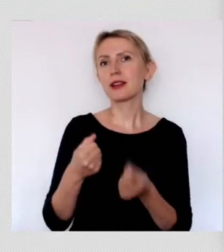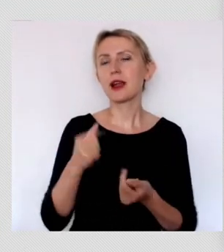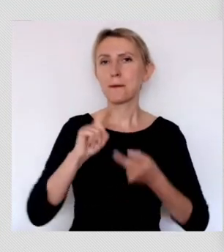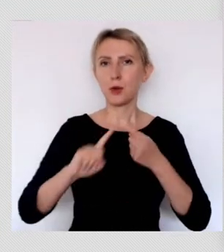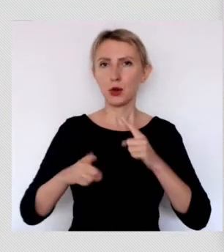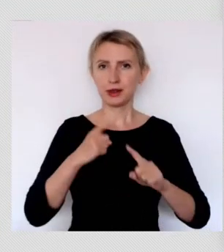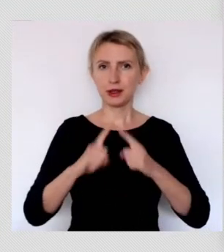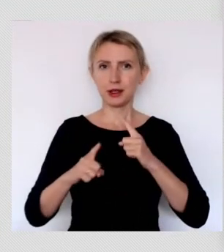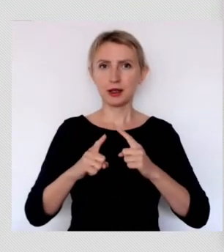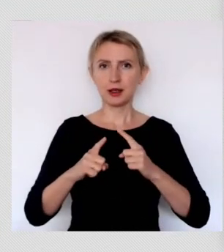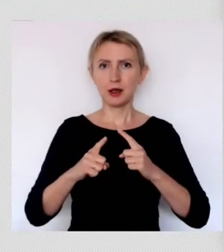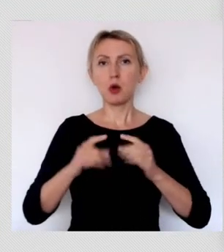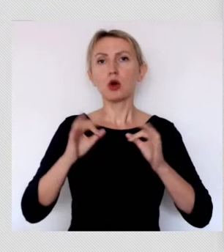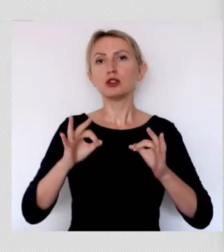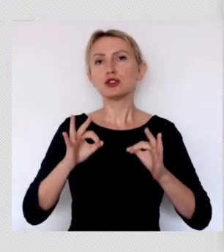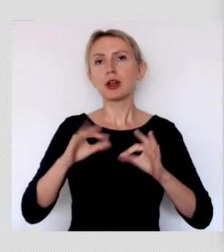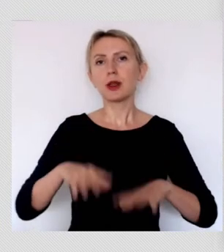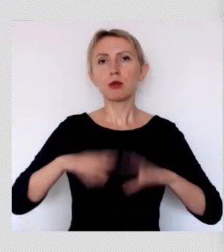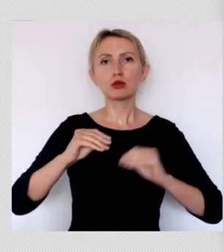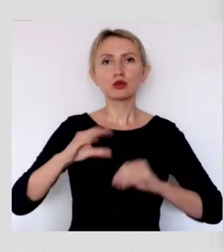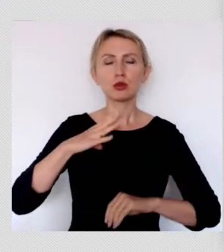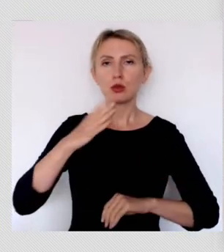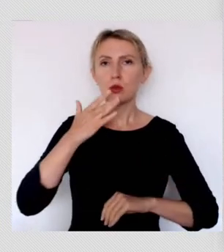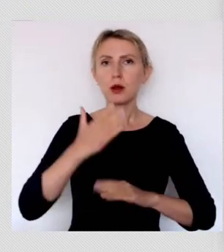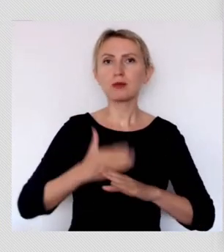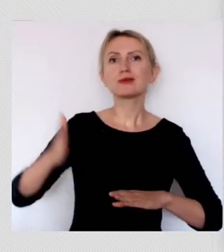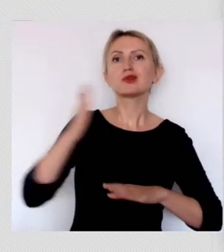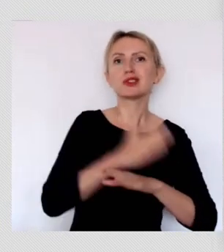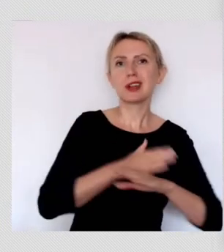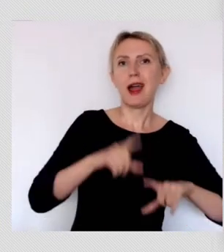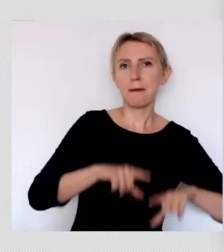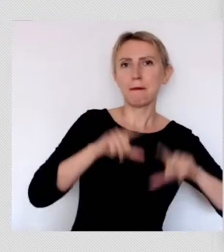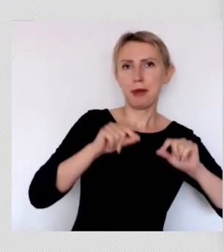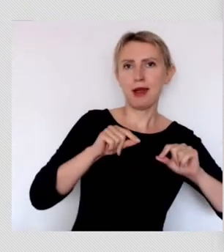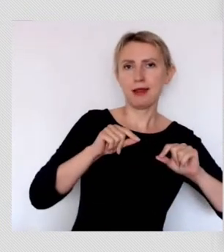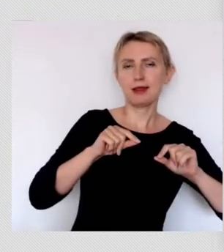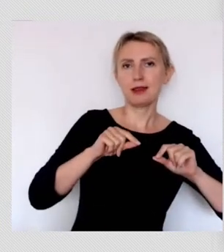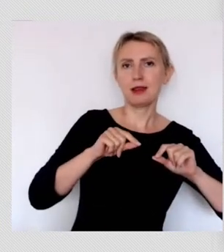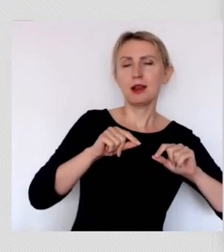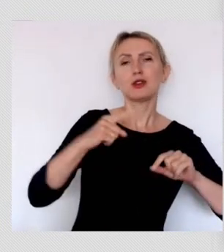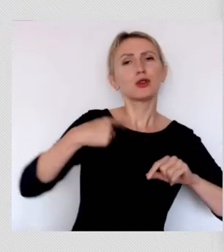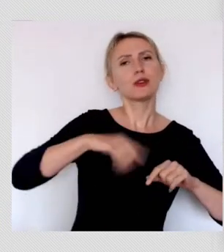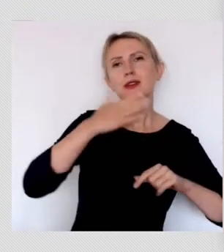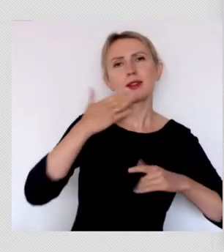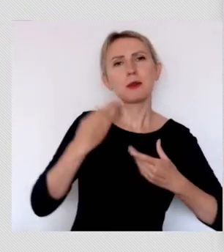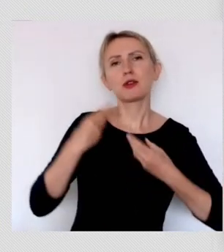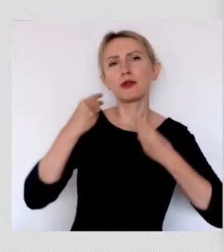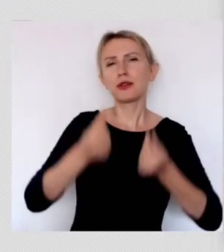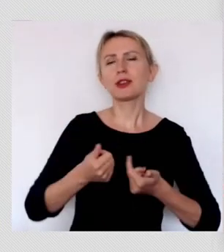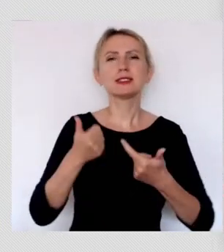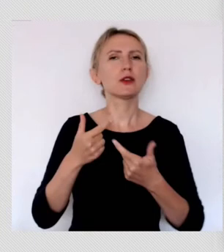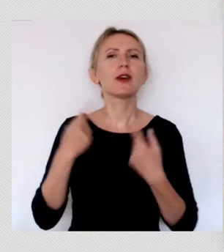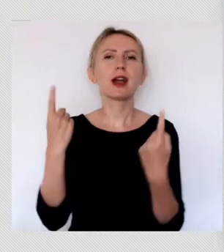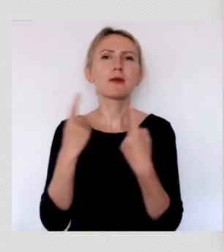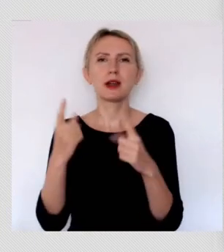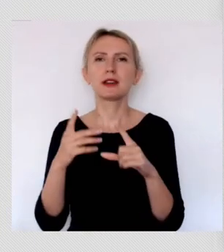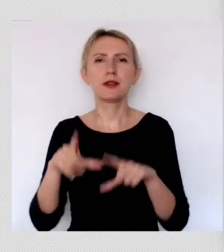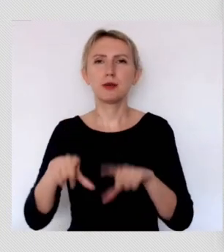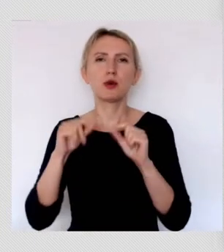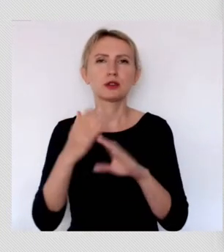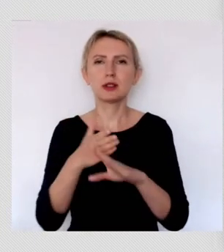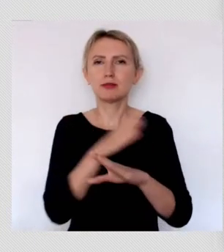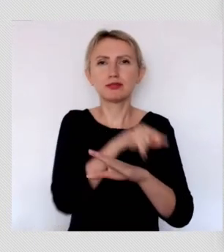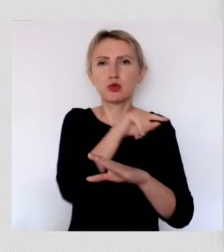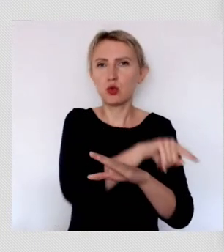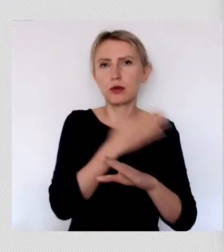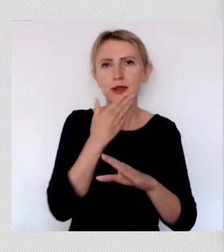bo dzisiaj na początku była mowa o prekampanii, tak? Tutaj ona nie mieści się w ramach finansowania kampanii wyborczej, bardziej mieści się w